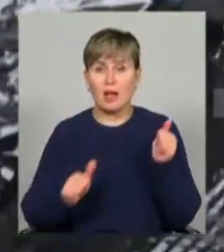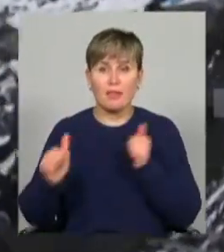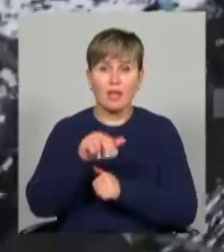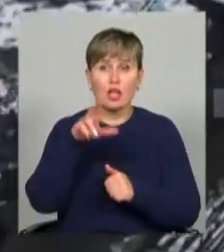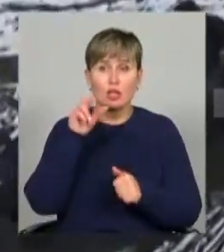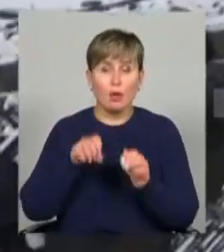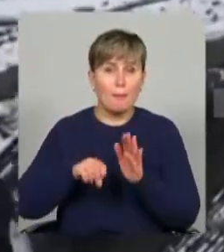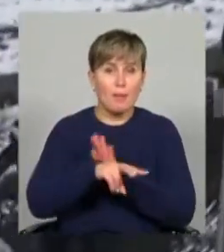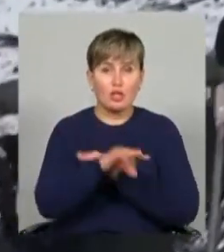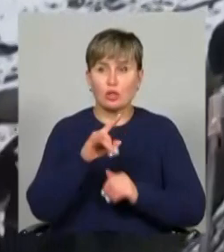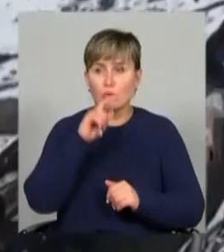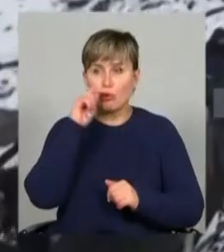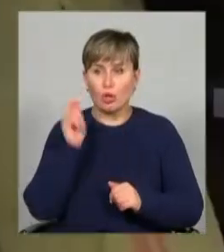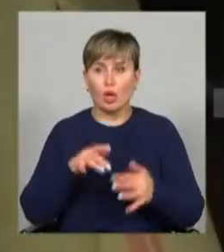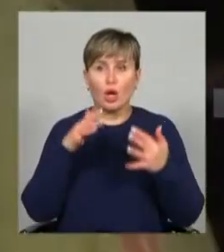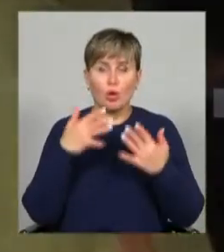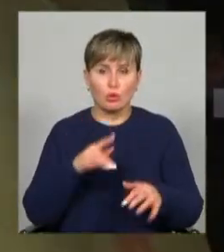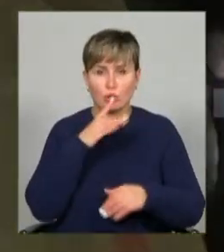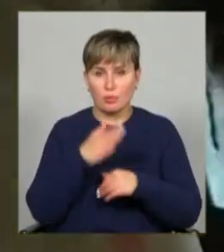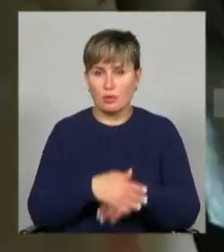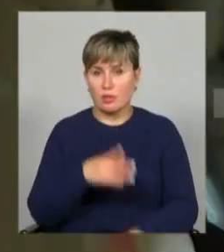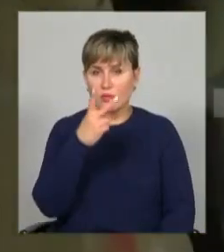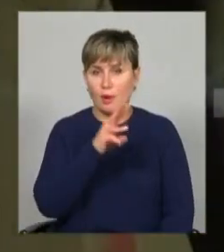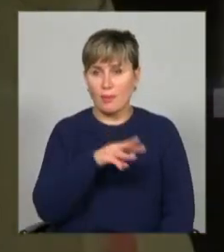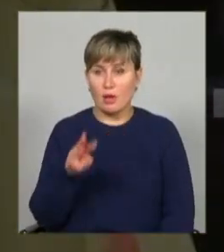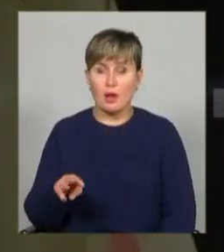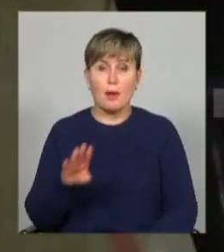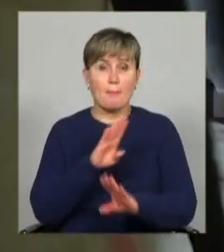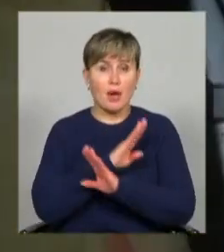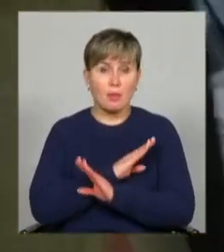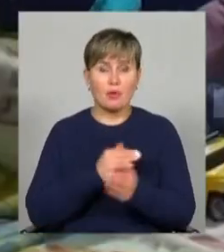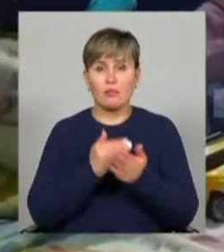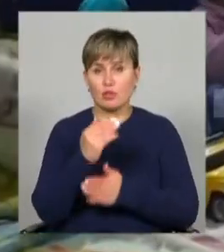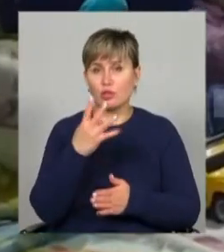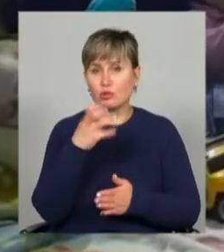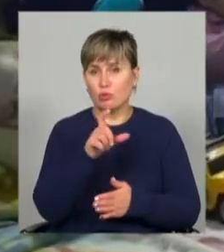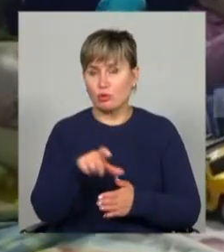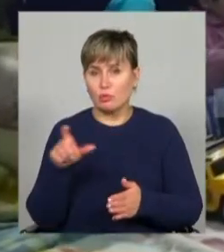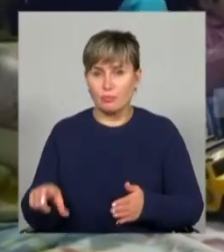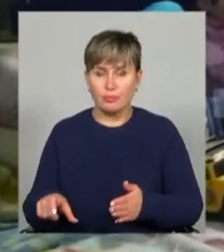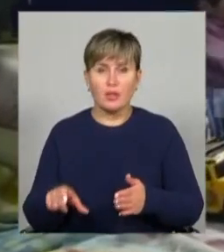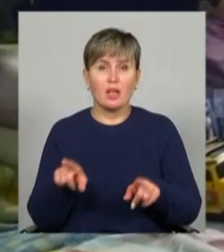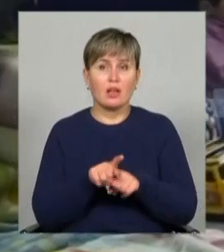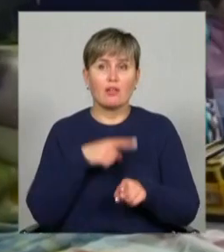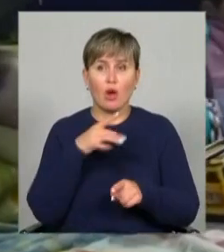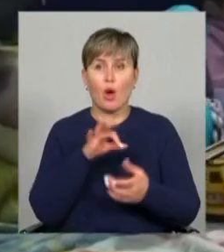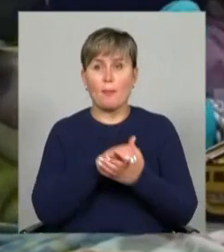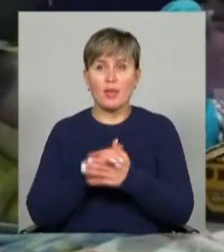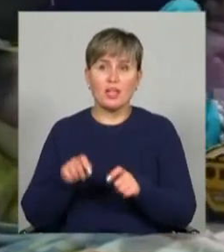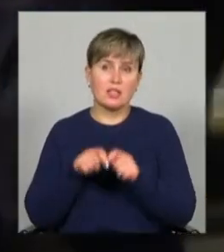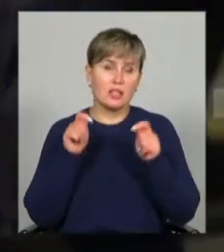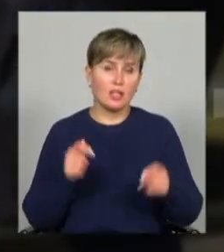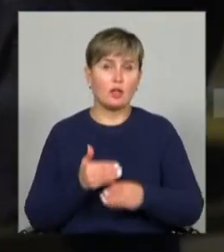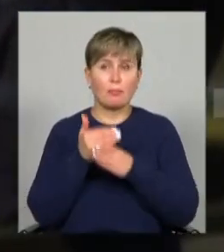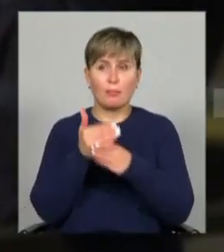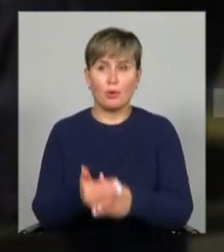число беженцев из Украины уже приблизилось к 2 миллионам. Погибло свыше 400 мирных граждан. Договориться о мире или создать